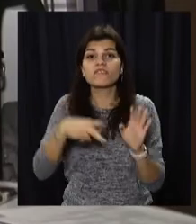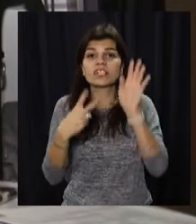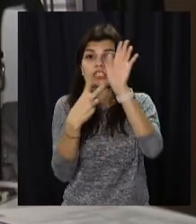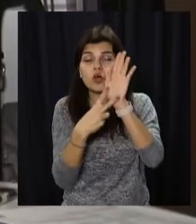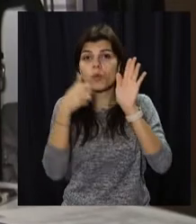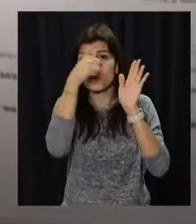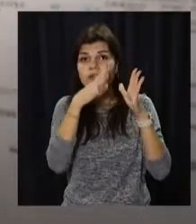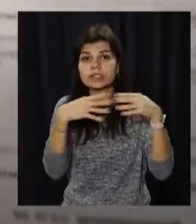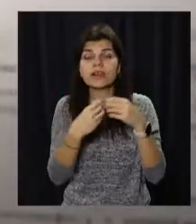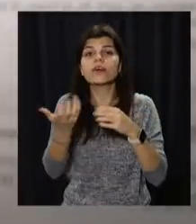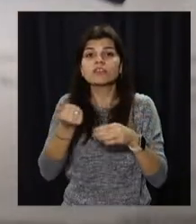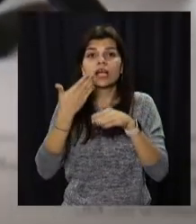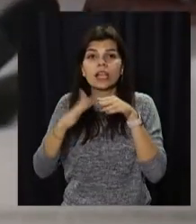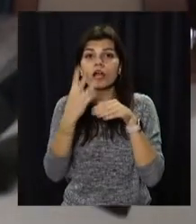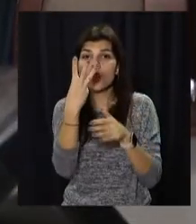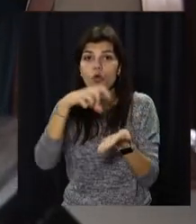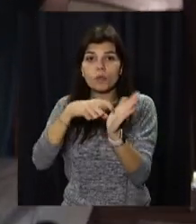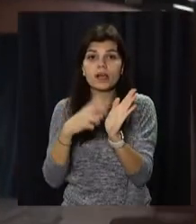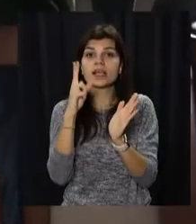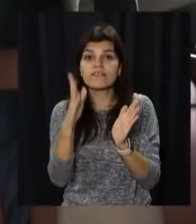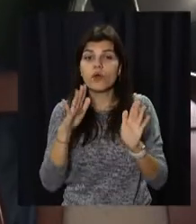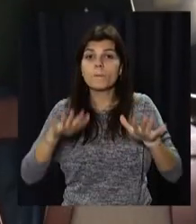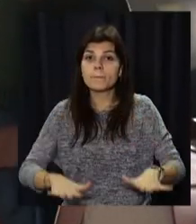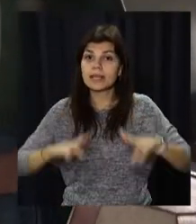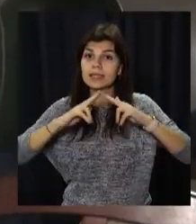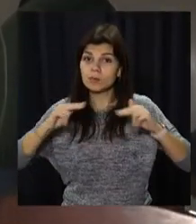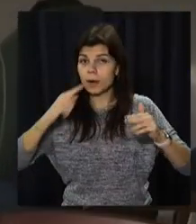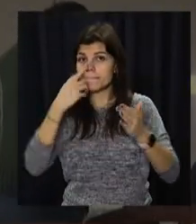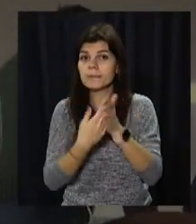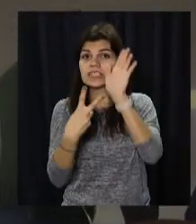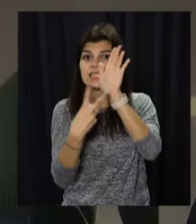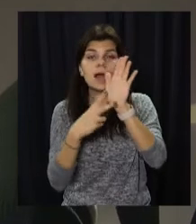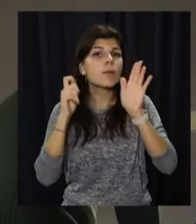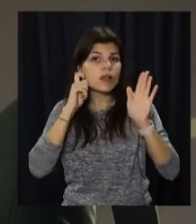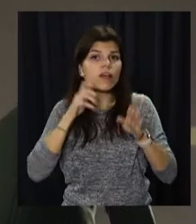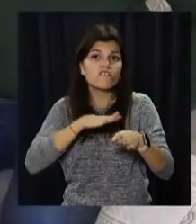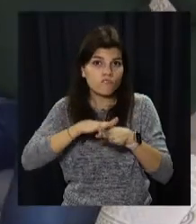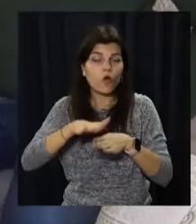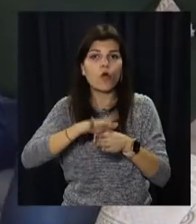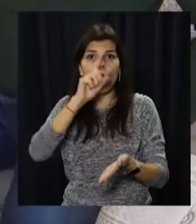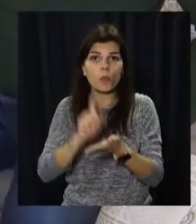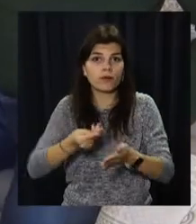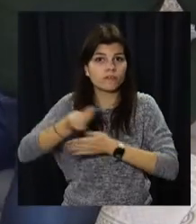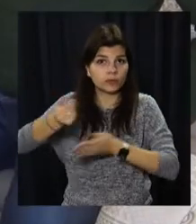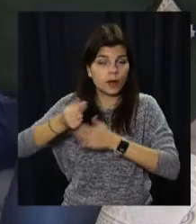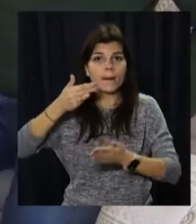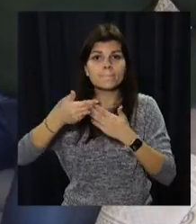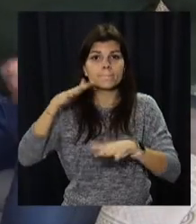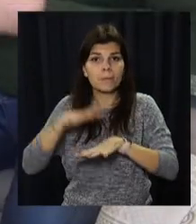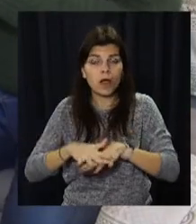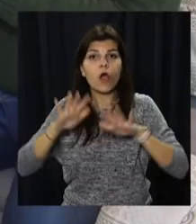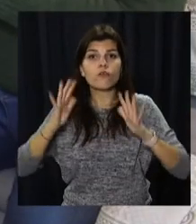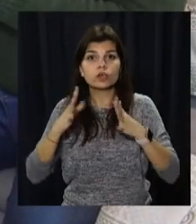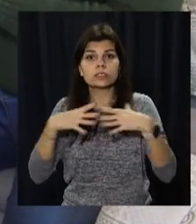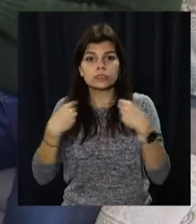2007 році взяла кредит на трикімнатну квартиру у Дніпрі. Майже 7 років виконувала свої зобов'язання перед банком, а потім